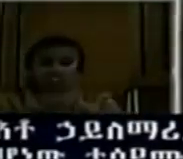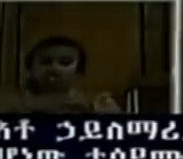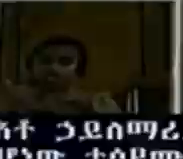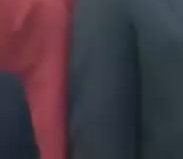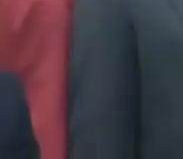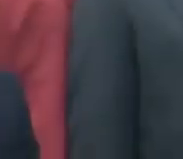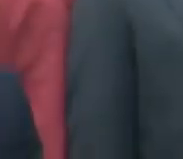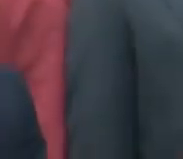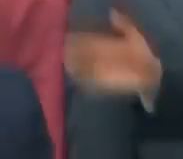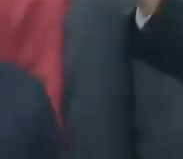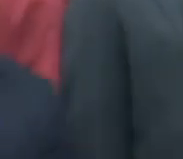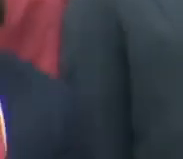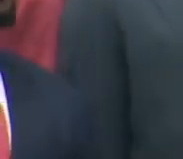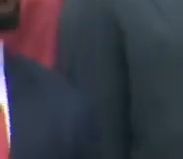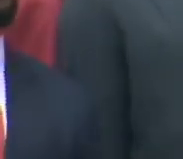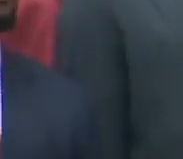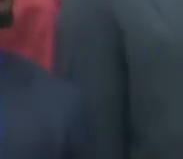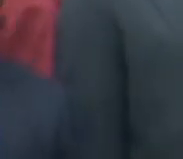ደርሰናል።